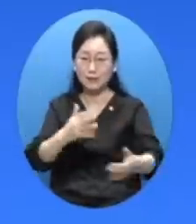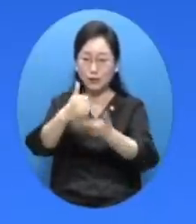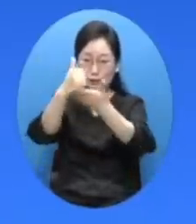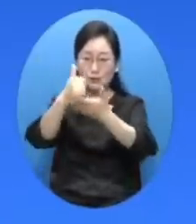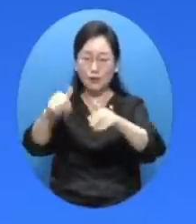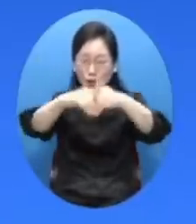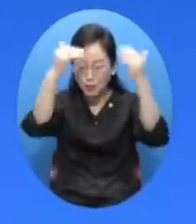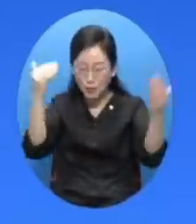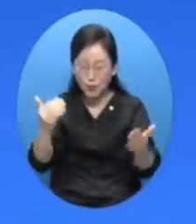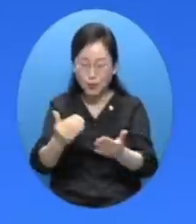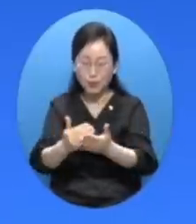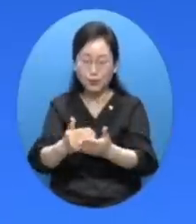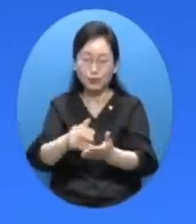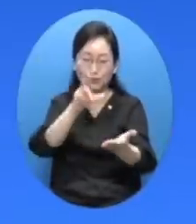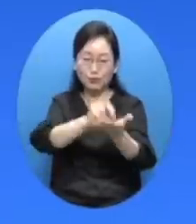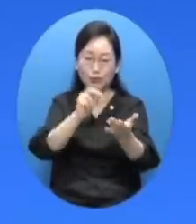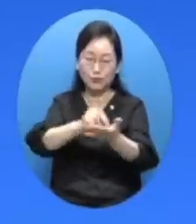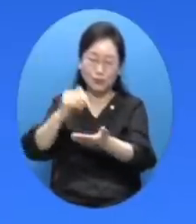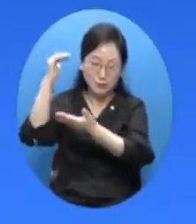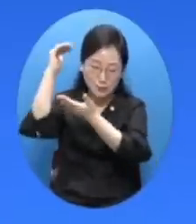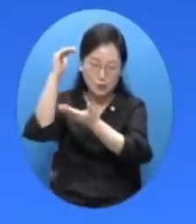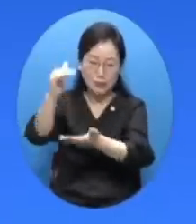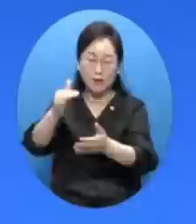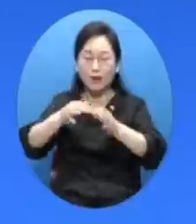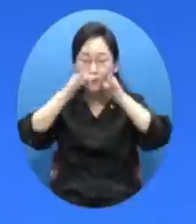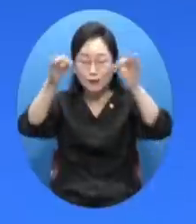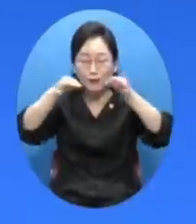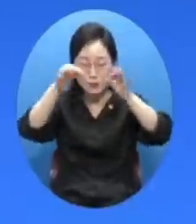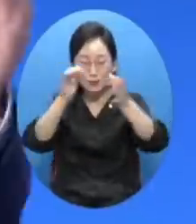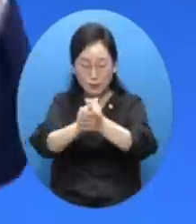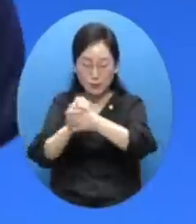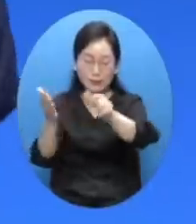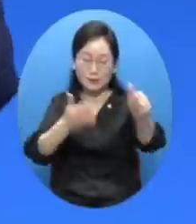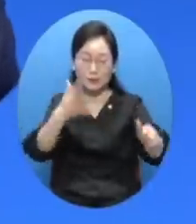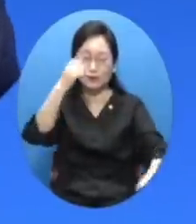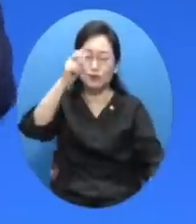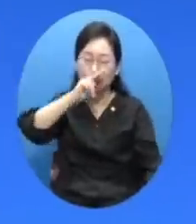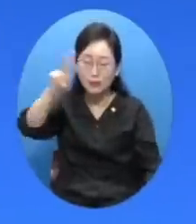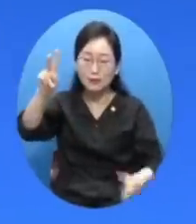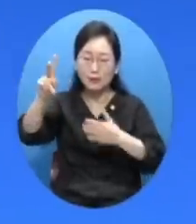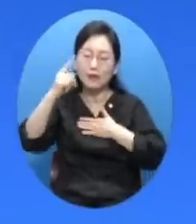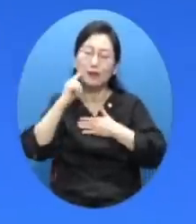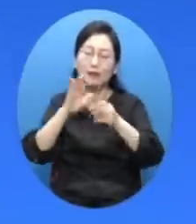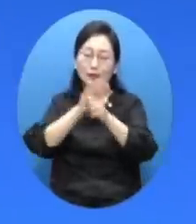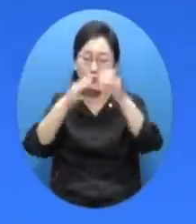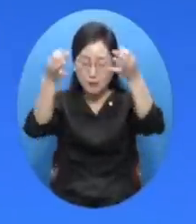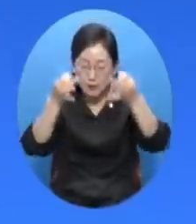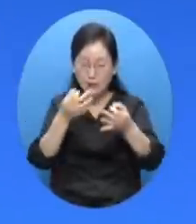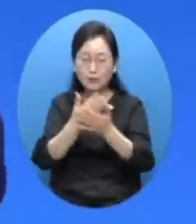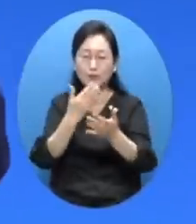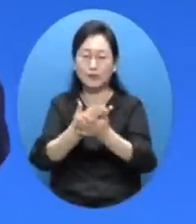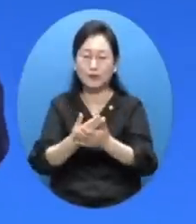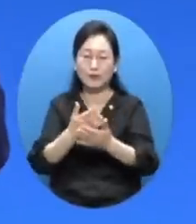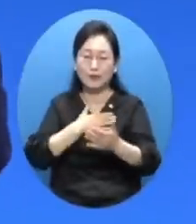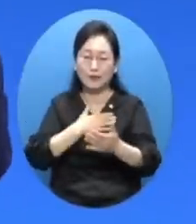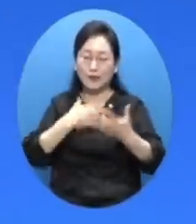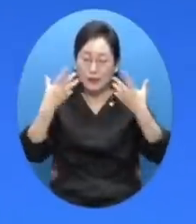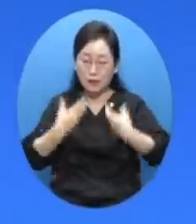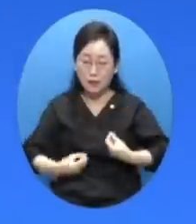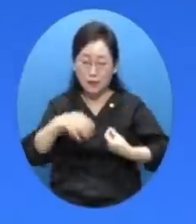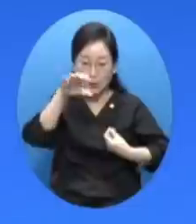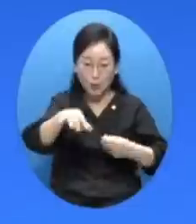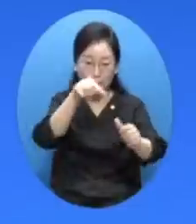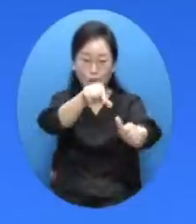여러분의 모든 문제를 내려놓고 부르짖어 기도하시기 바랍니다. 주여 나를 불쌍히 여겨 주옵소서. 나를 이 절망의 자리에서